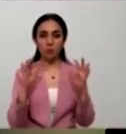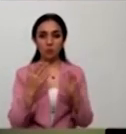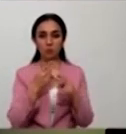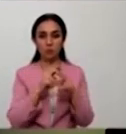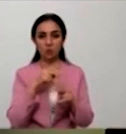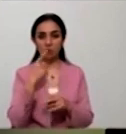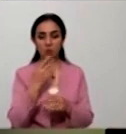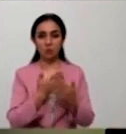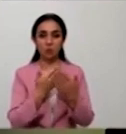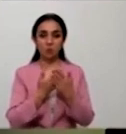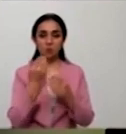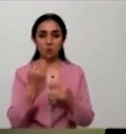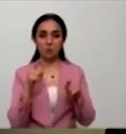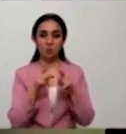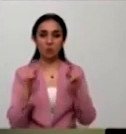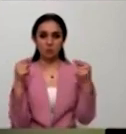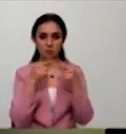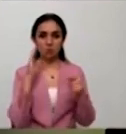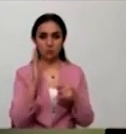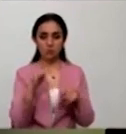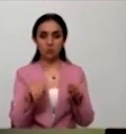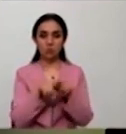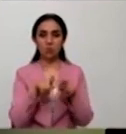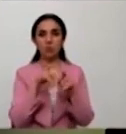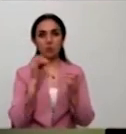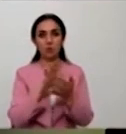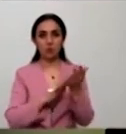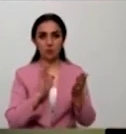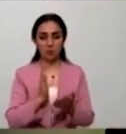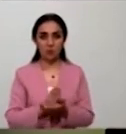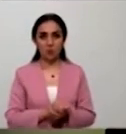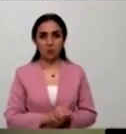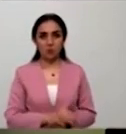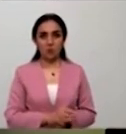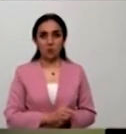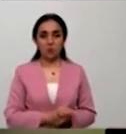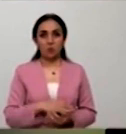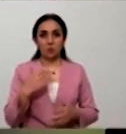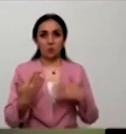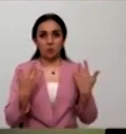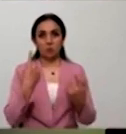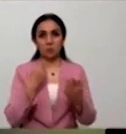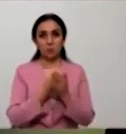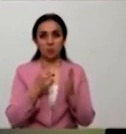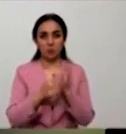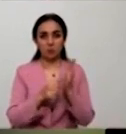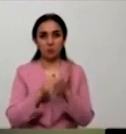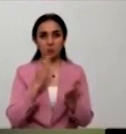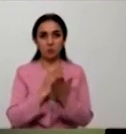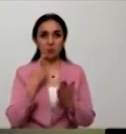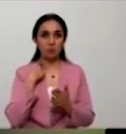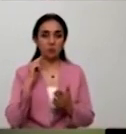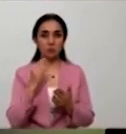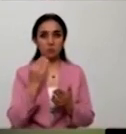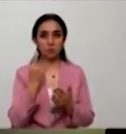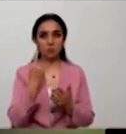aytiladi. Ya'ni bu hodisamiz aniq ro'y beradi yoki jarayonimiz. Tomonlari 1'dan 6'gacha